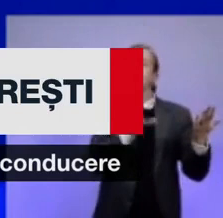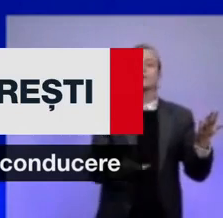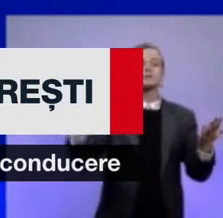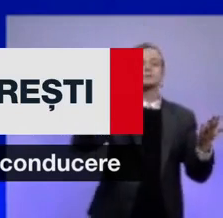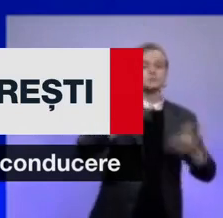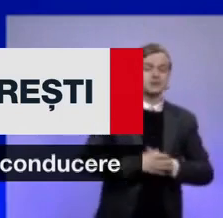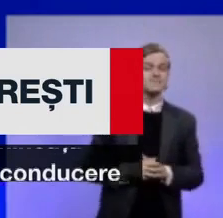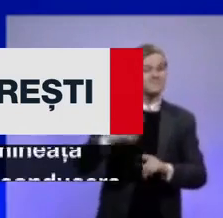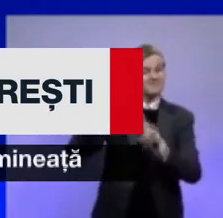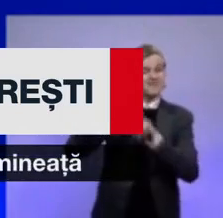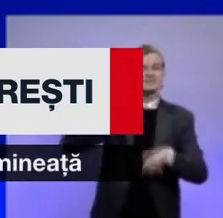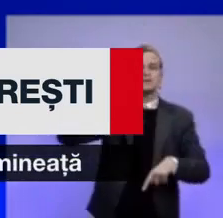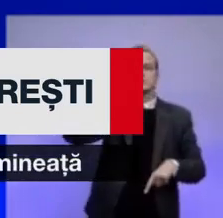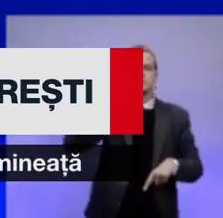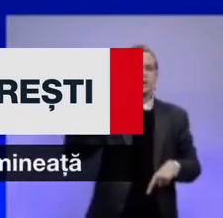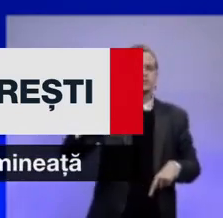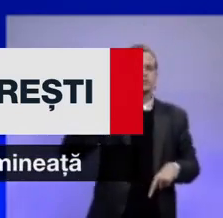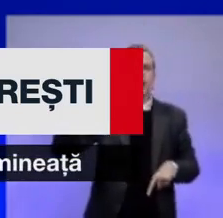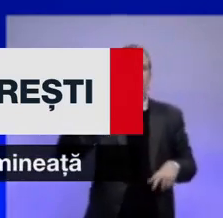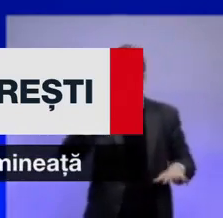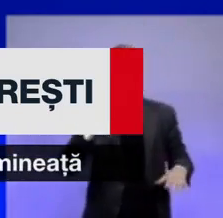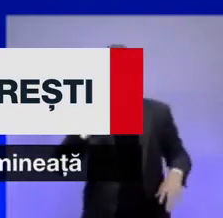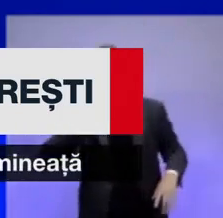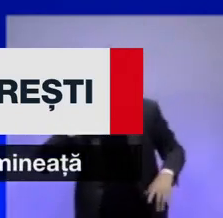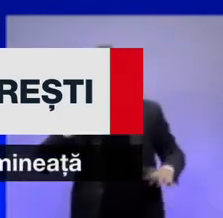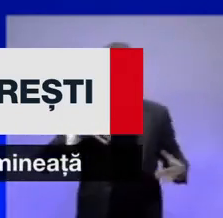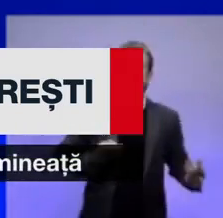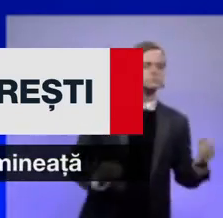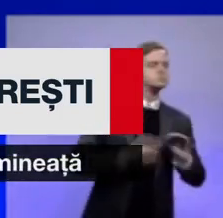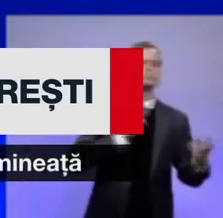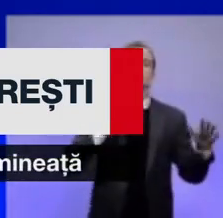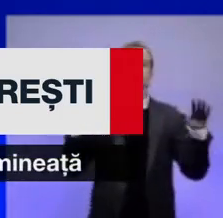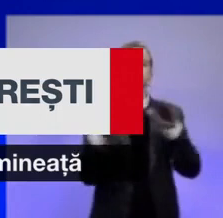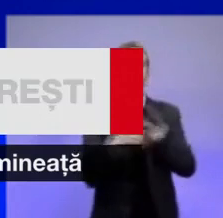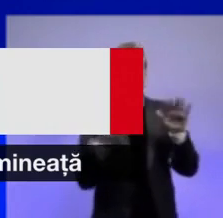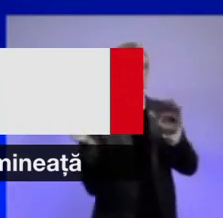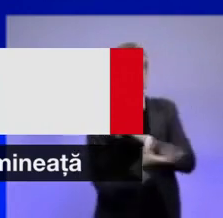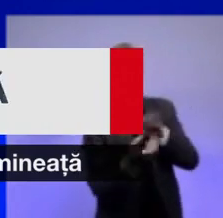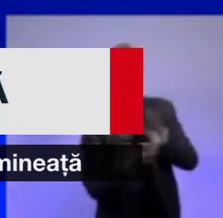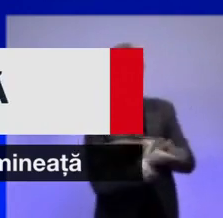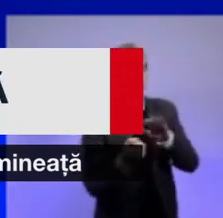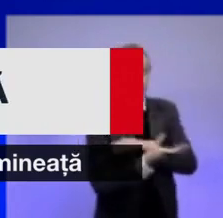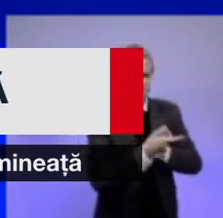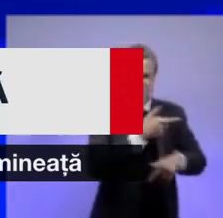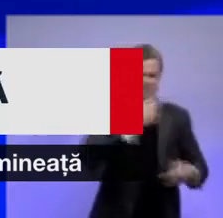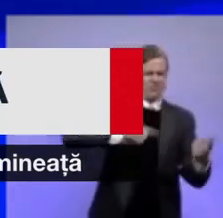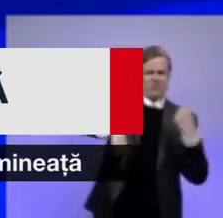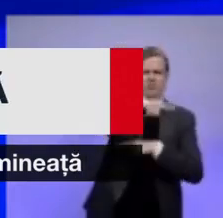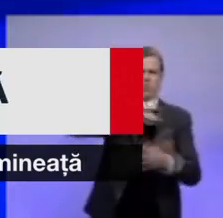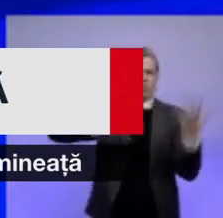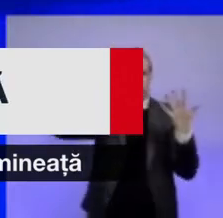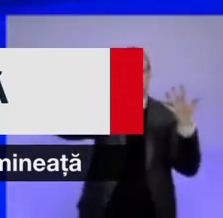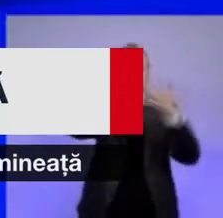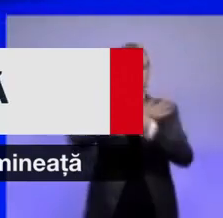permanentă pentru tacticile de dezinformare și atacurile hibride ale Rusiei. Au nevoie